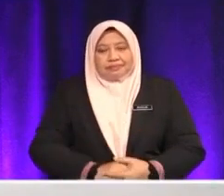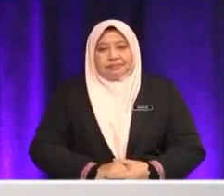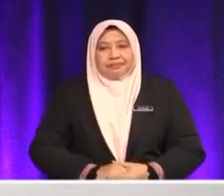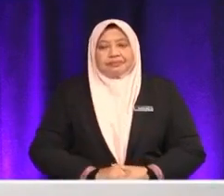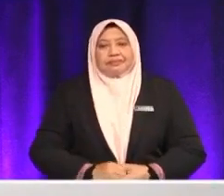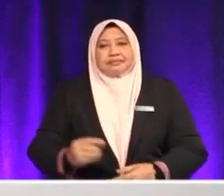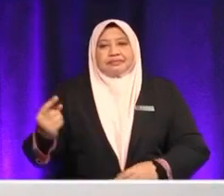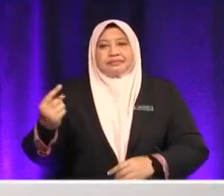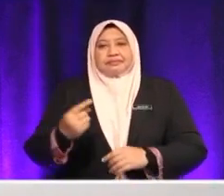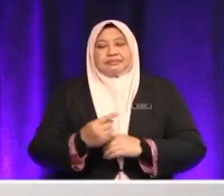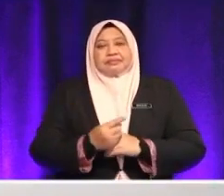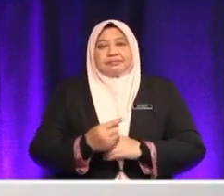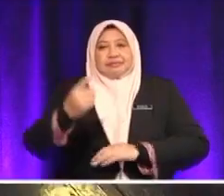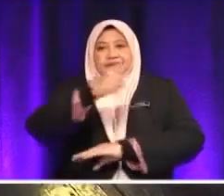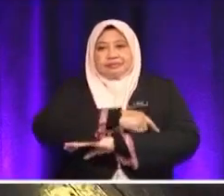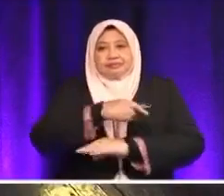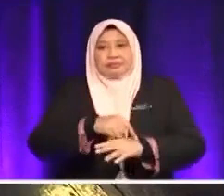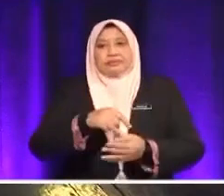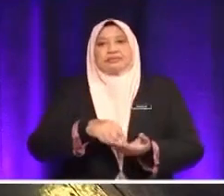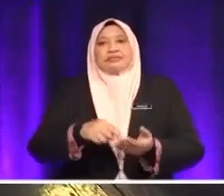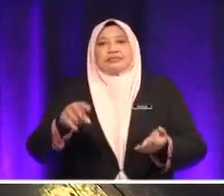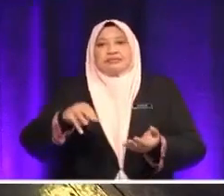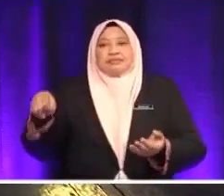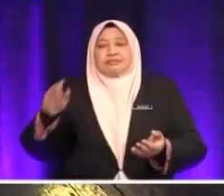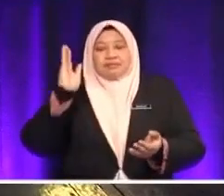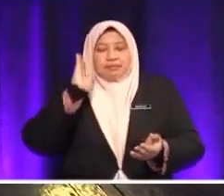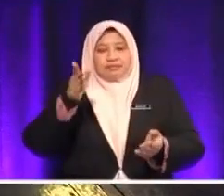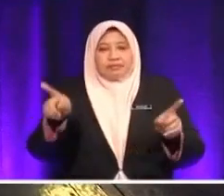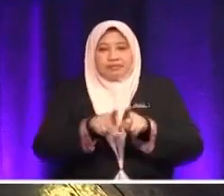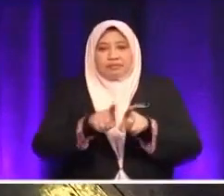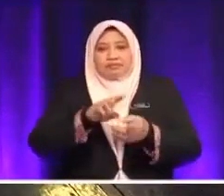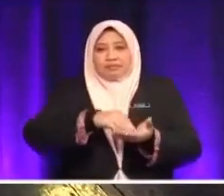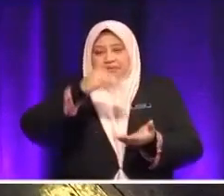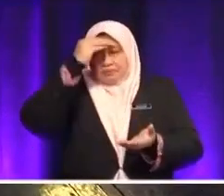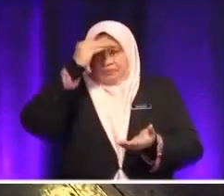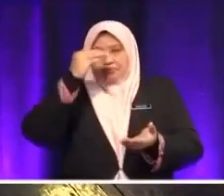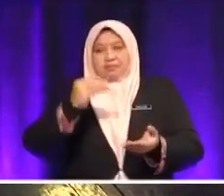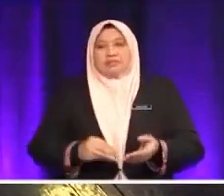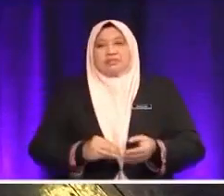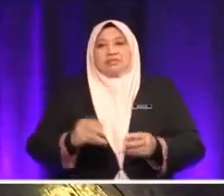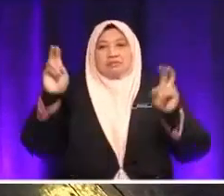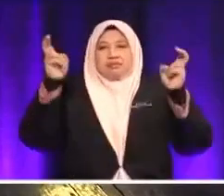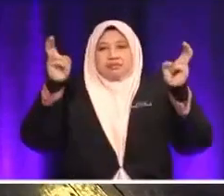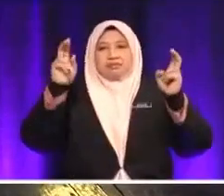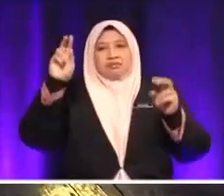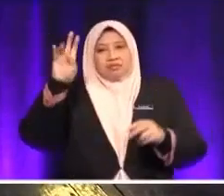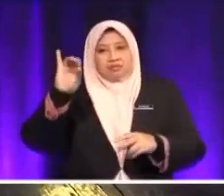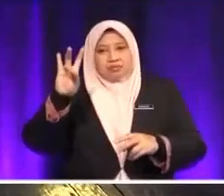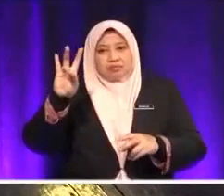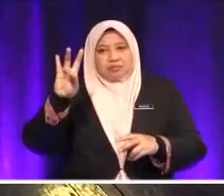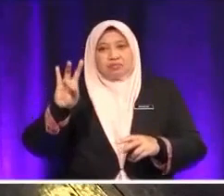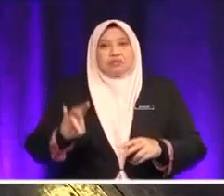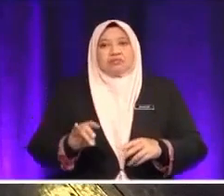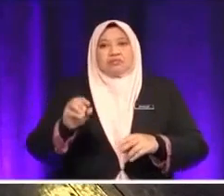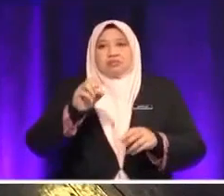ini dan juga dengan Hani untuk sama-sama belajar tentang topik 7 suka Tasya data